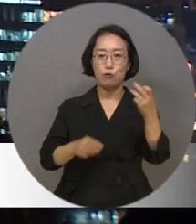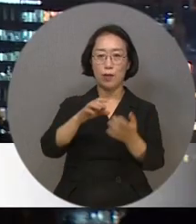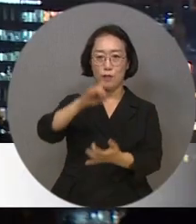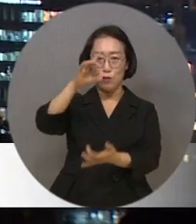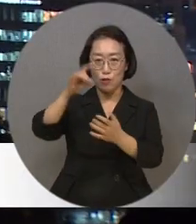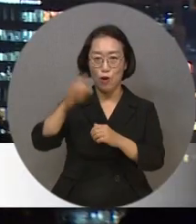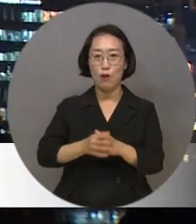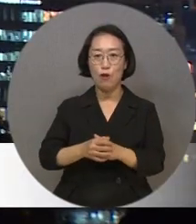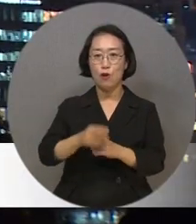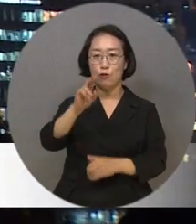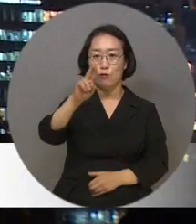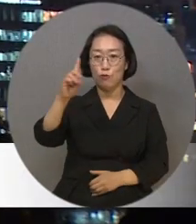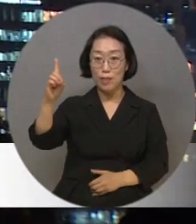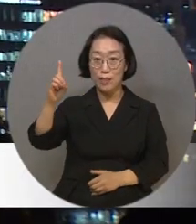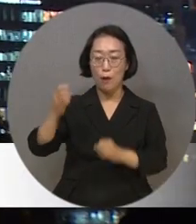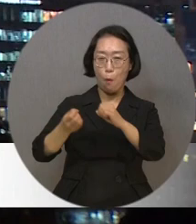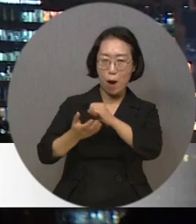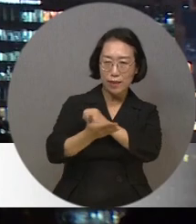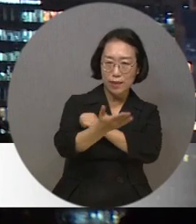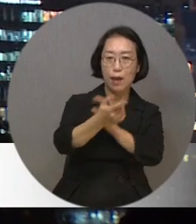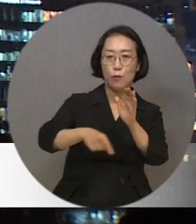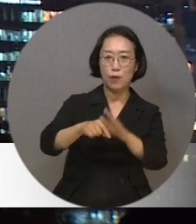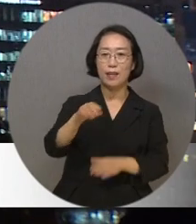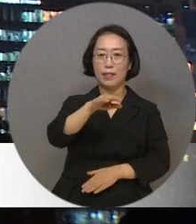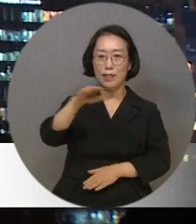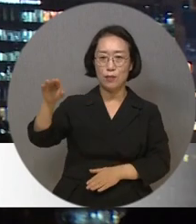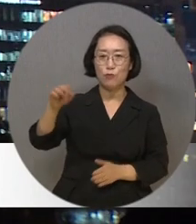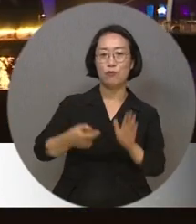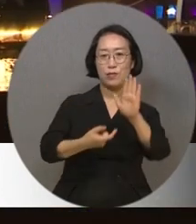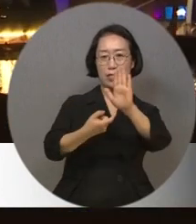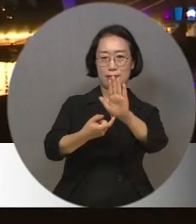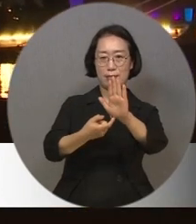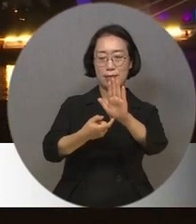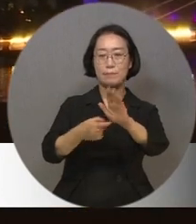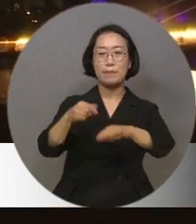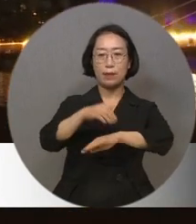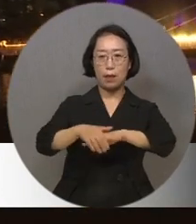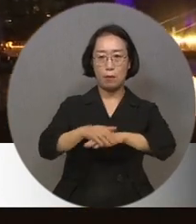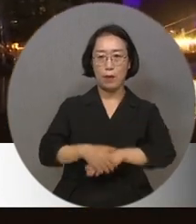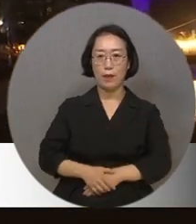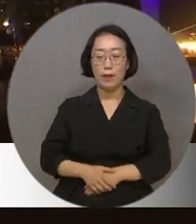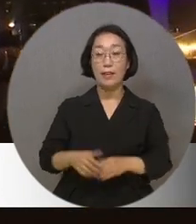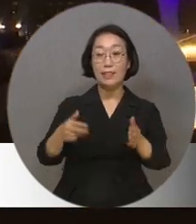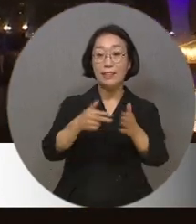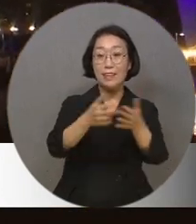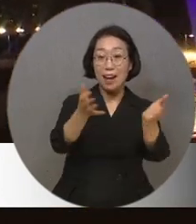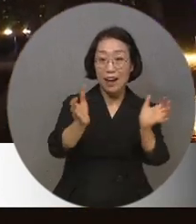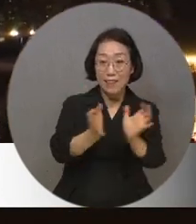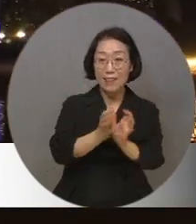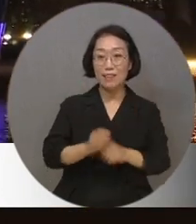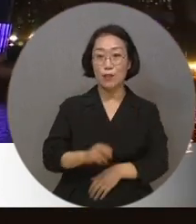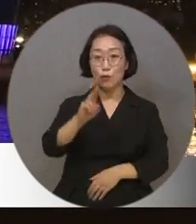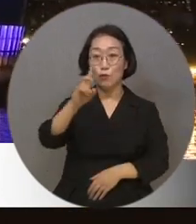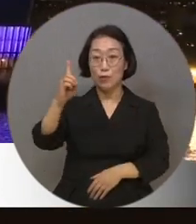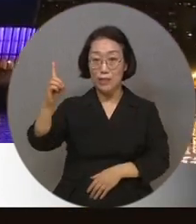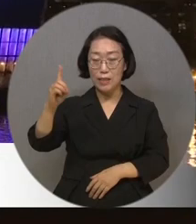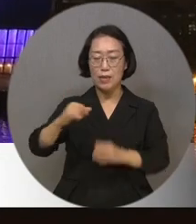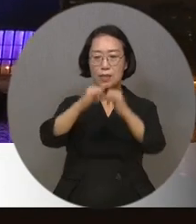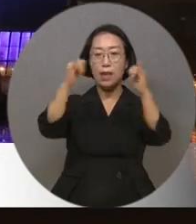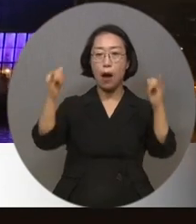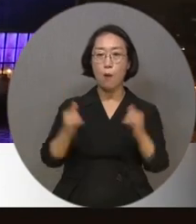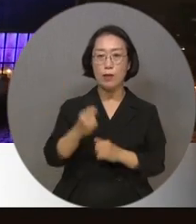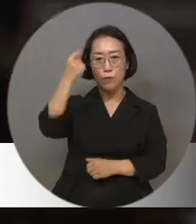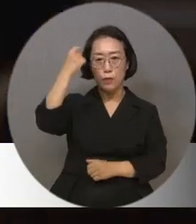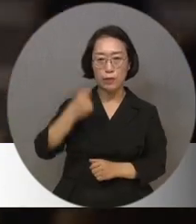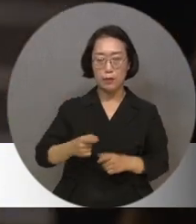유니버셜 디자인 확대를 위한 기준을 제시할 계획입니다 서울 디자인재단은 유니버설 디자인의 사회적